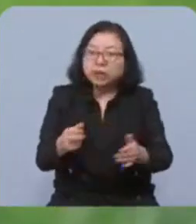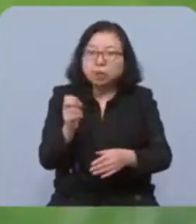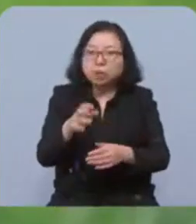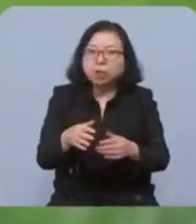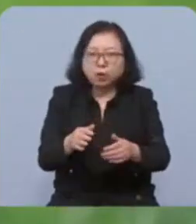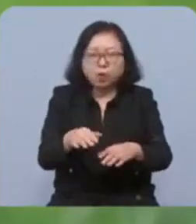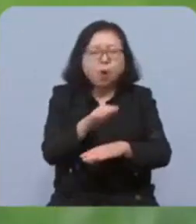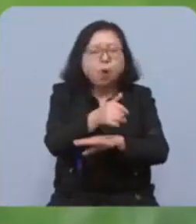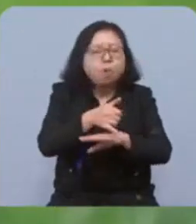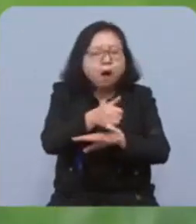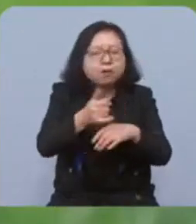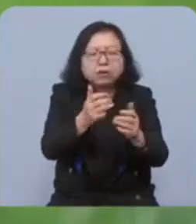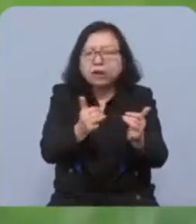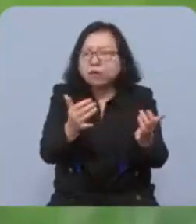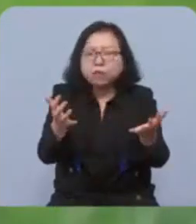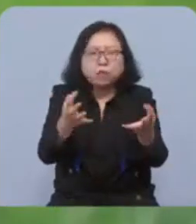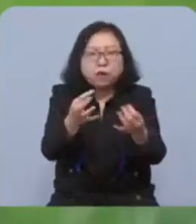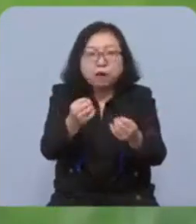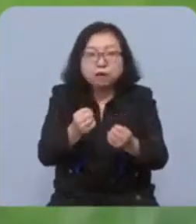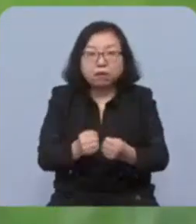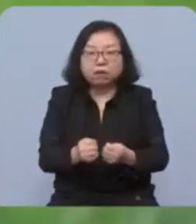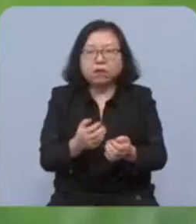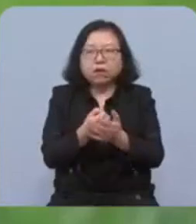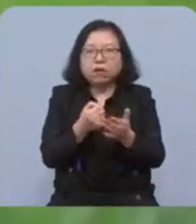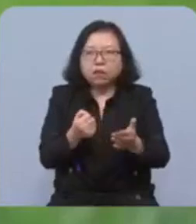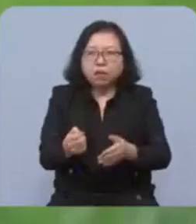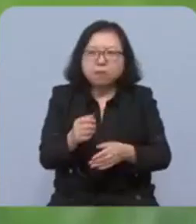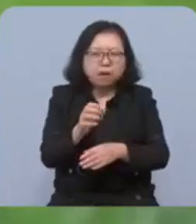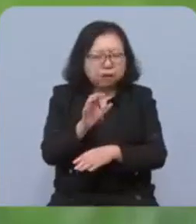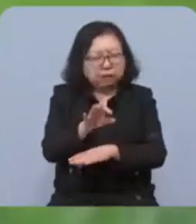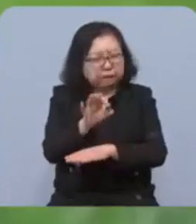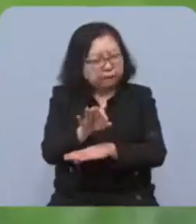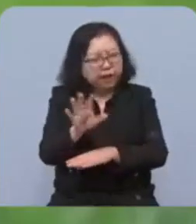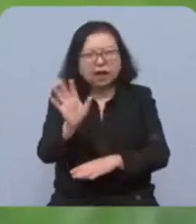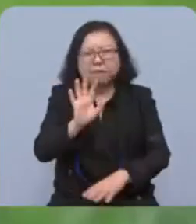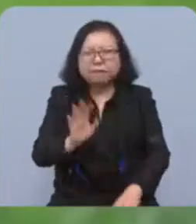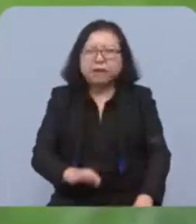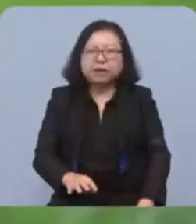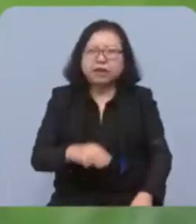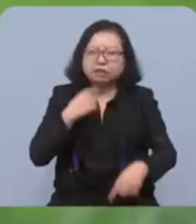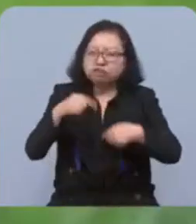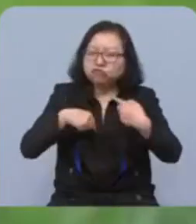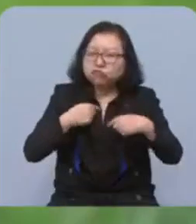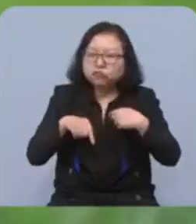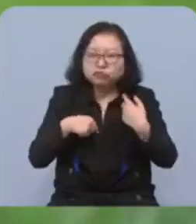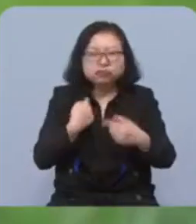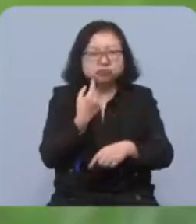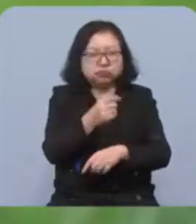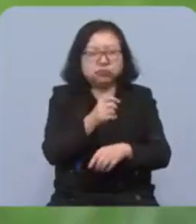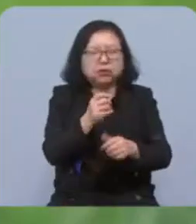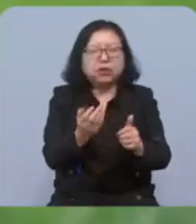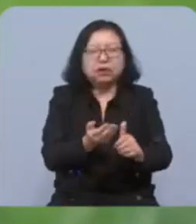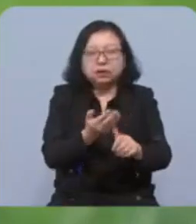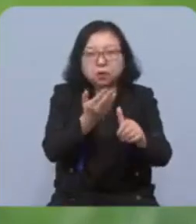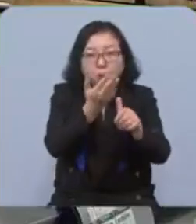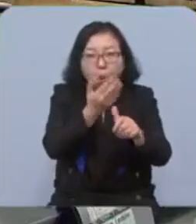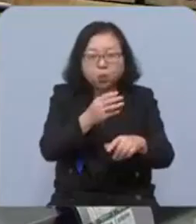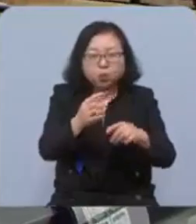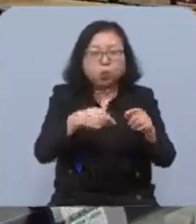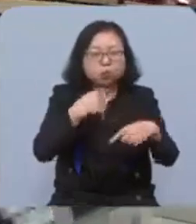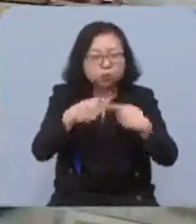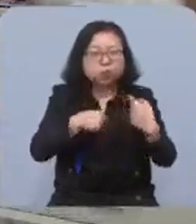농가도 워낙 많고 농가의 비율이 훨씬 많잖아요 농가들이 자체적으로 생산해서 자체적으로 소비를